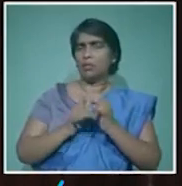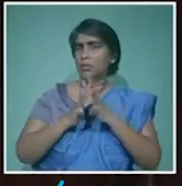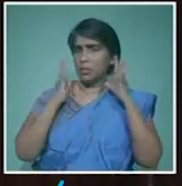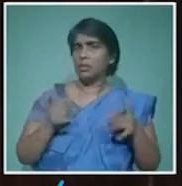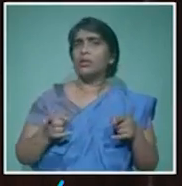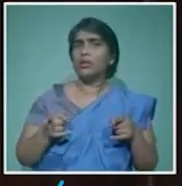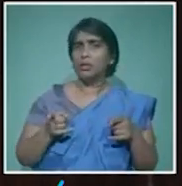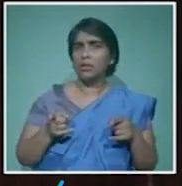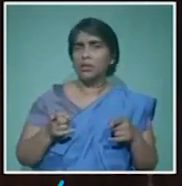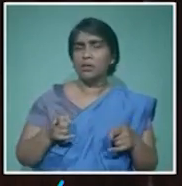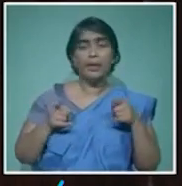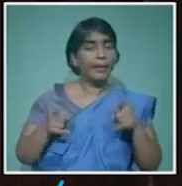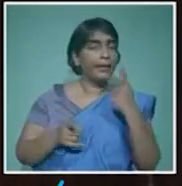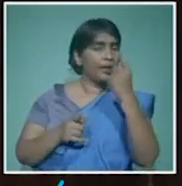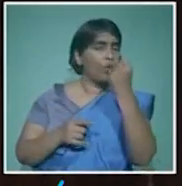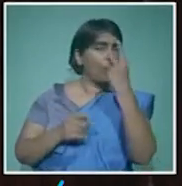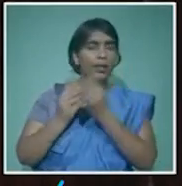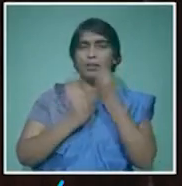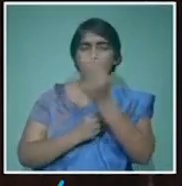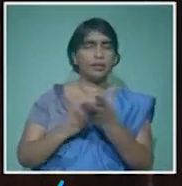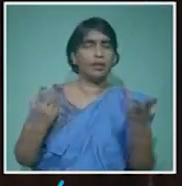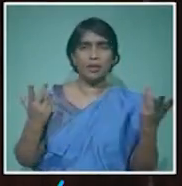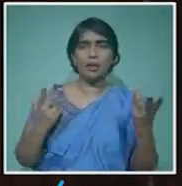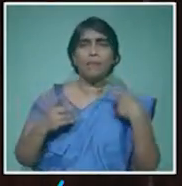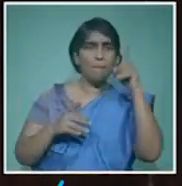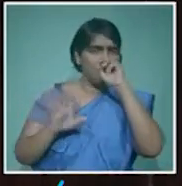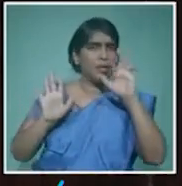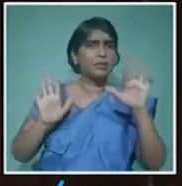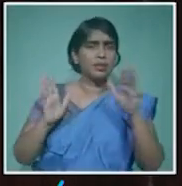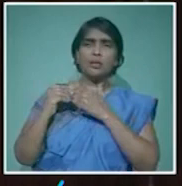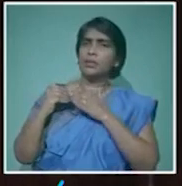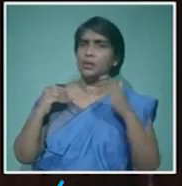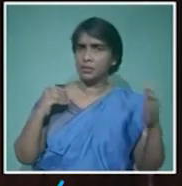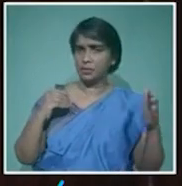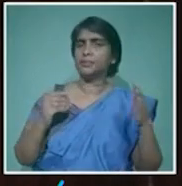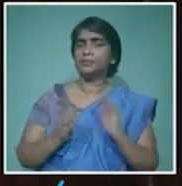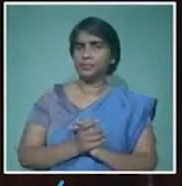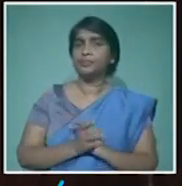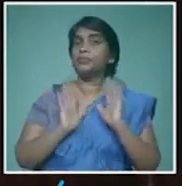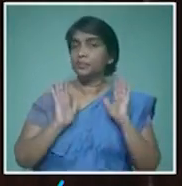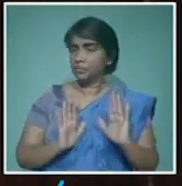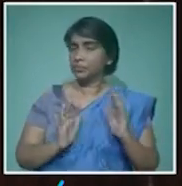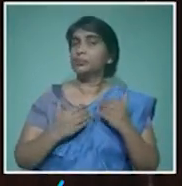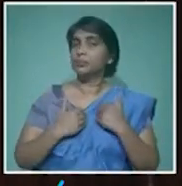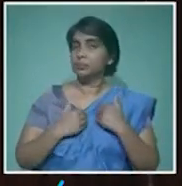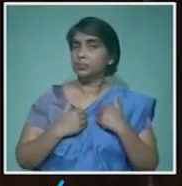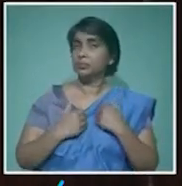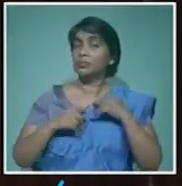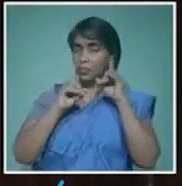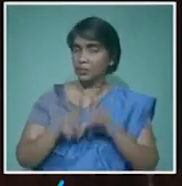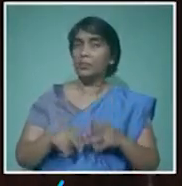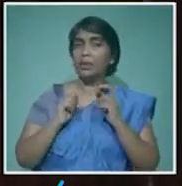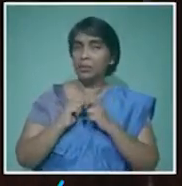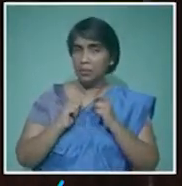ඉන්න කිසිම කෙනෙක්ට රුපියලක් දීලා නැහැ. දැන් මාස 9කට අසන්න කාලයක් වෙනවා නියෝජ්‍ය කතානායකතුමනි. හැබැයි මේ වගේ